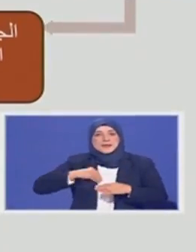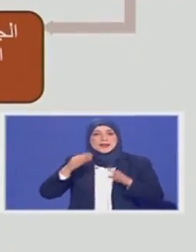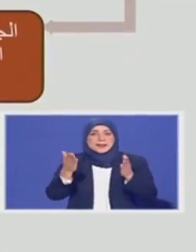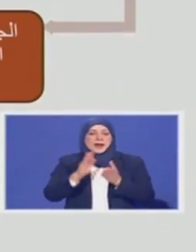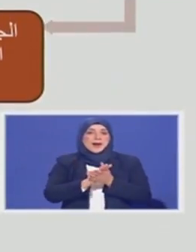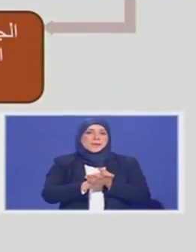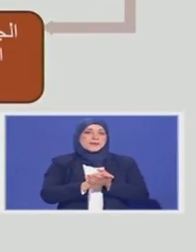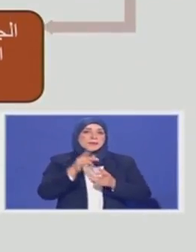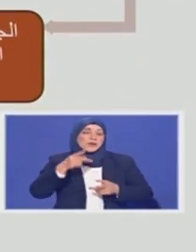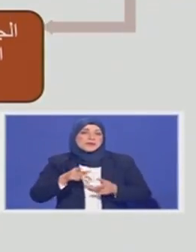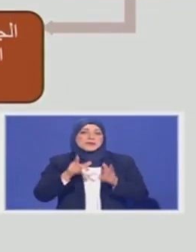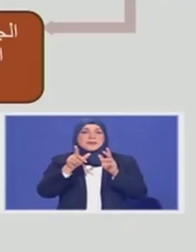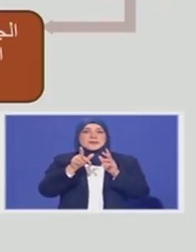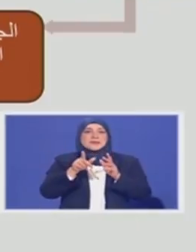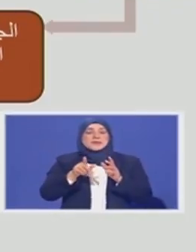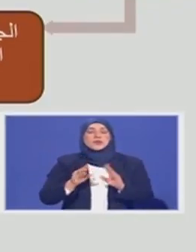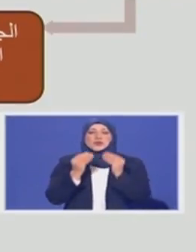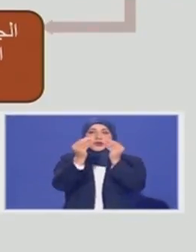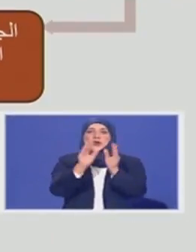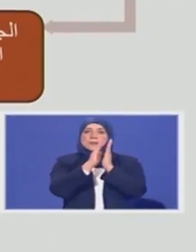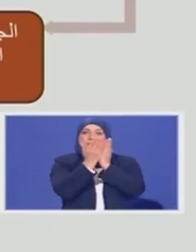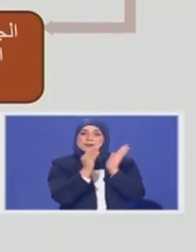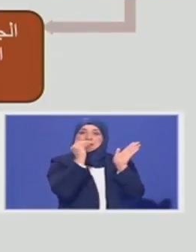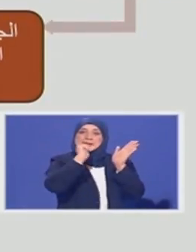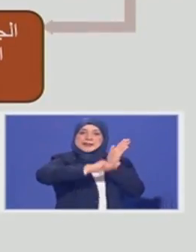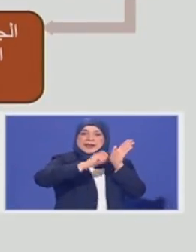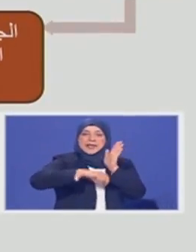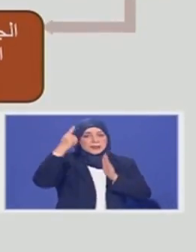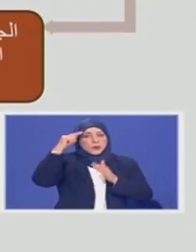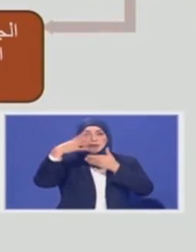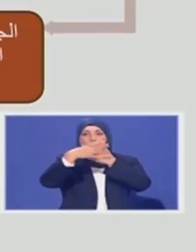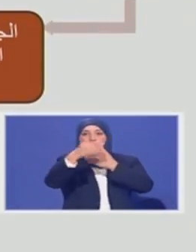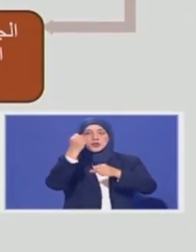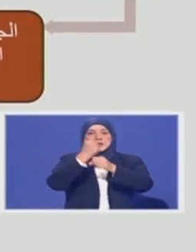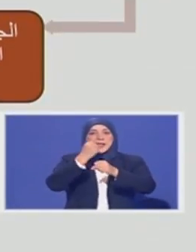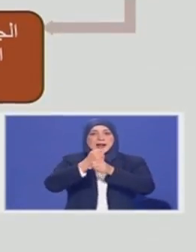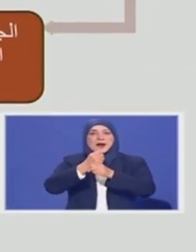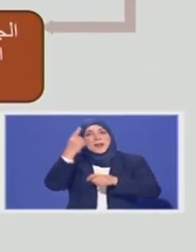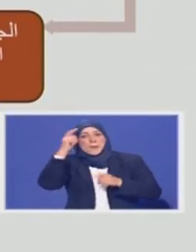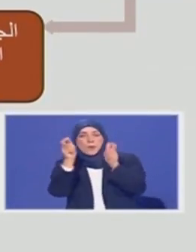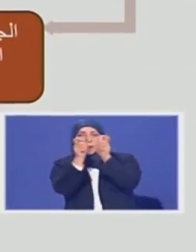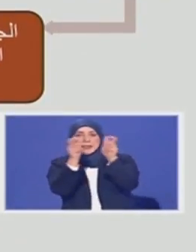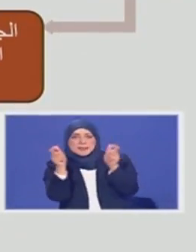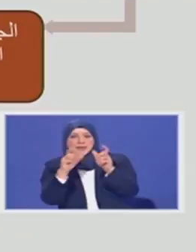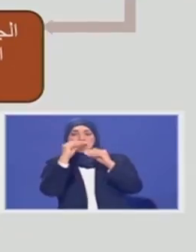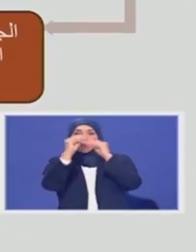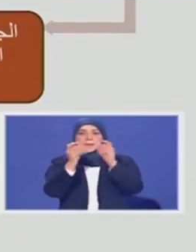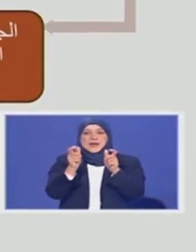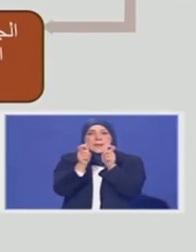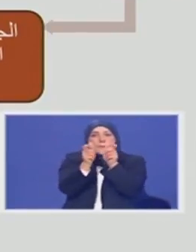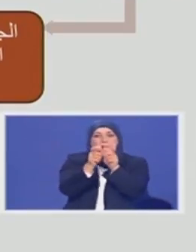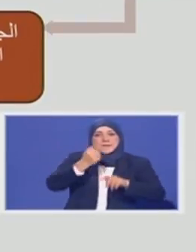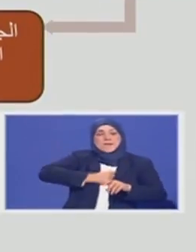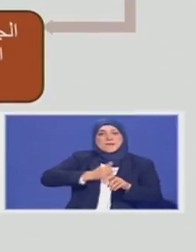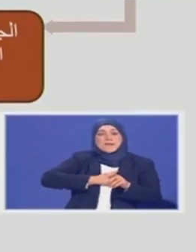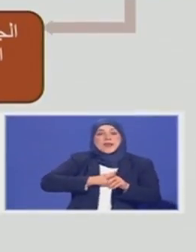كما قلنا تصاريح مش تراخيص، انه تلقائي معناها بالنسبه للمؤسسات والمهن الصغرى،